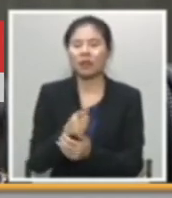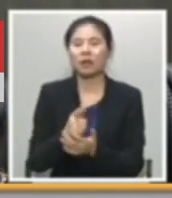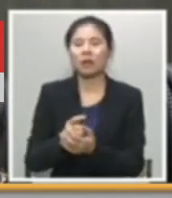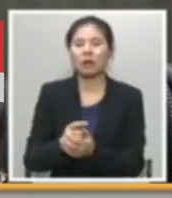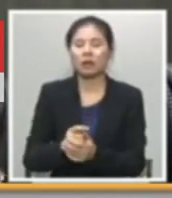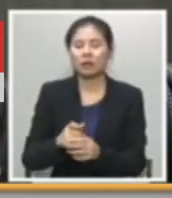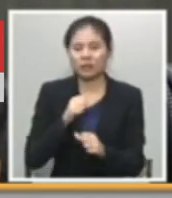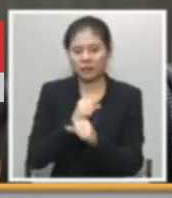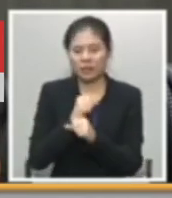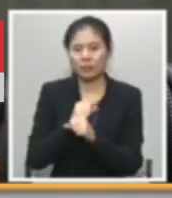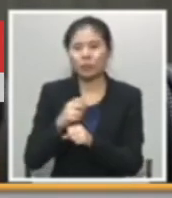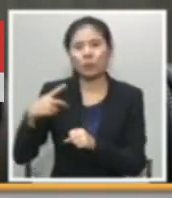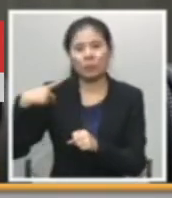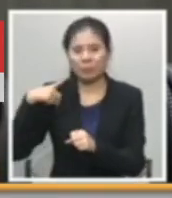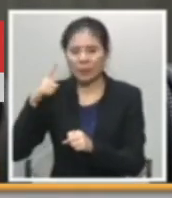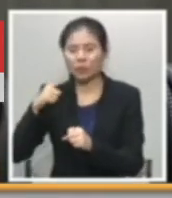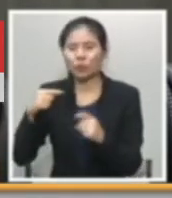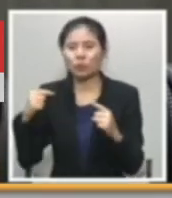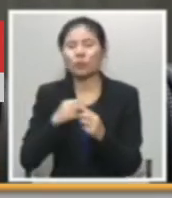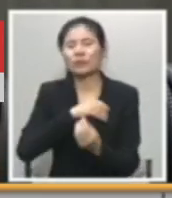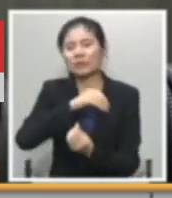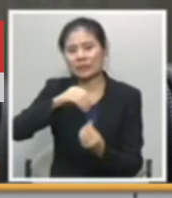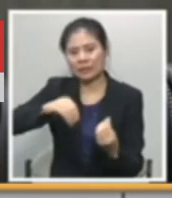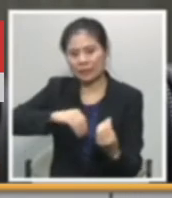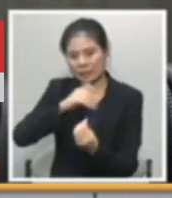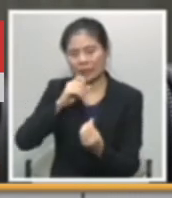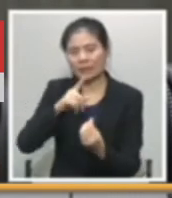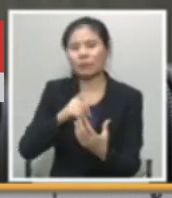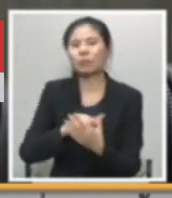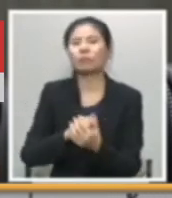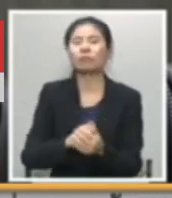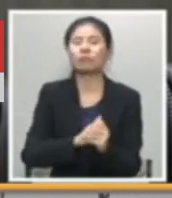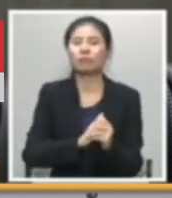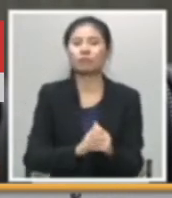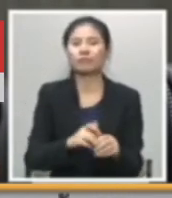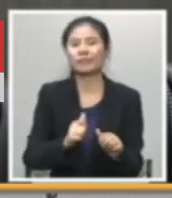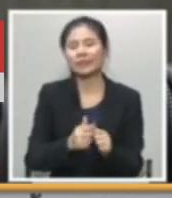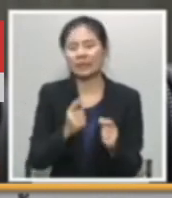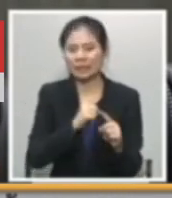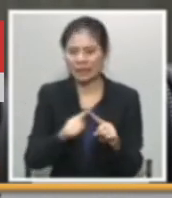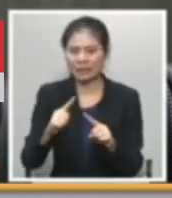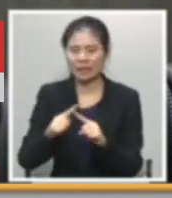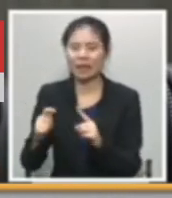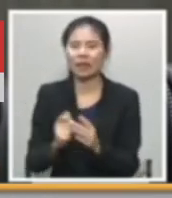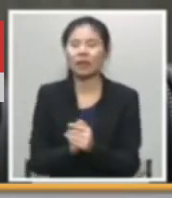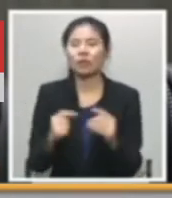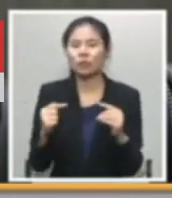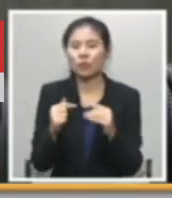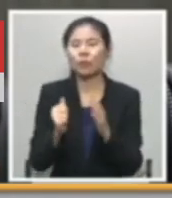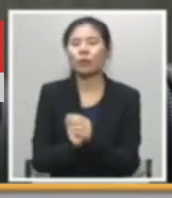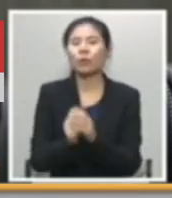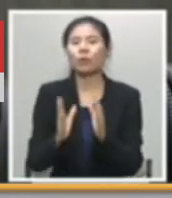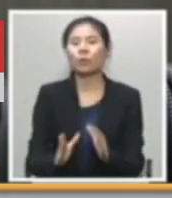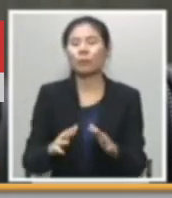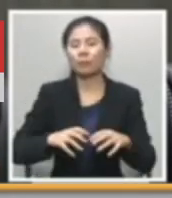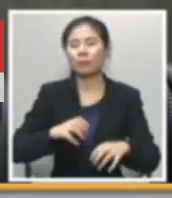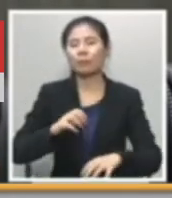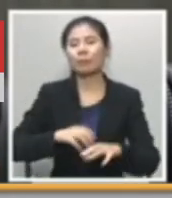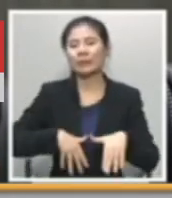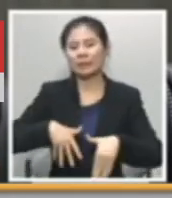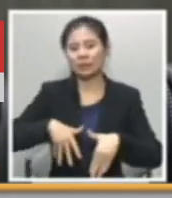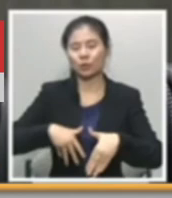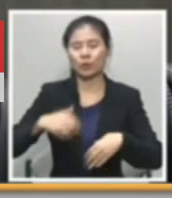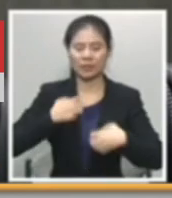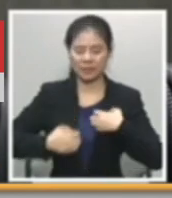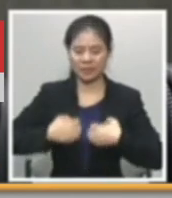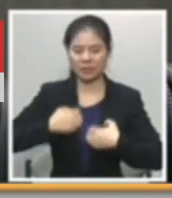มูลค่าทางด้านเศรษฐกิจไม่ตอบโจทย์ปัญหาความเดือดร้อนของประชาชนย่อม